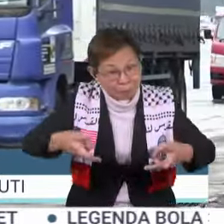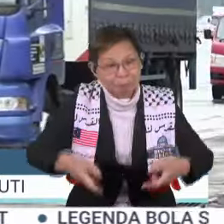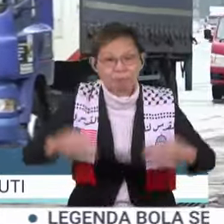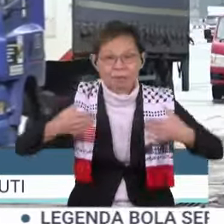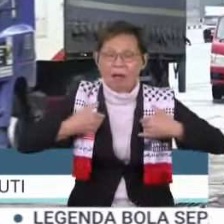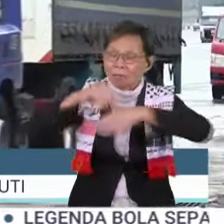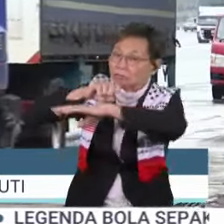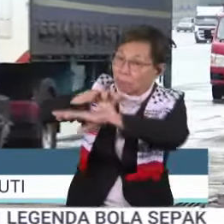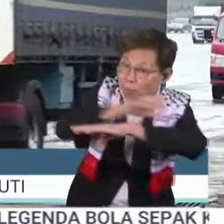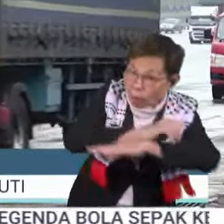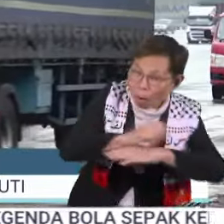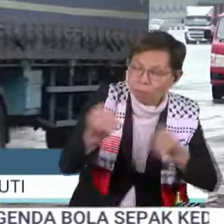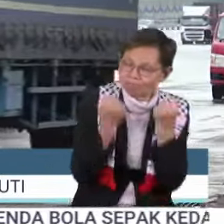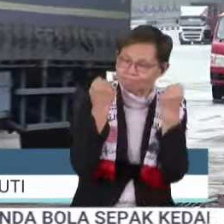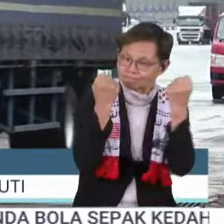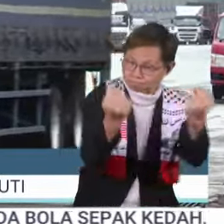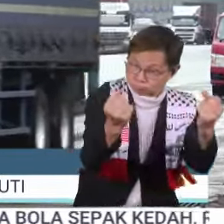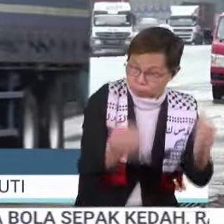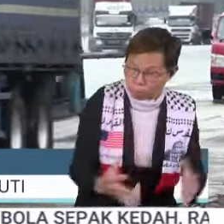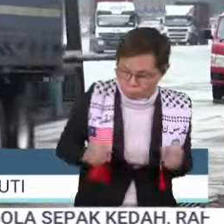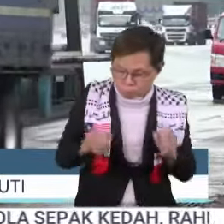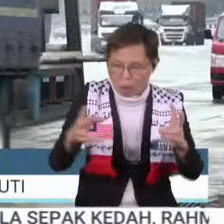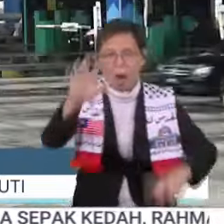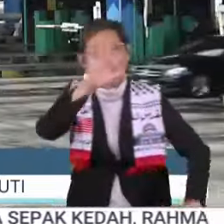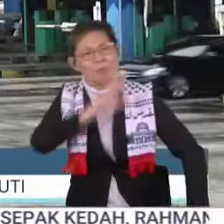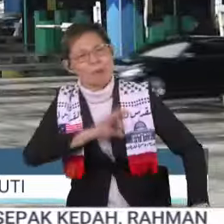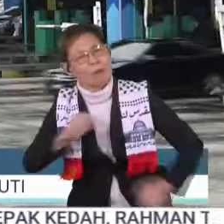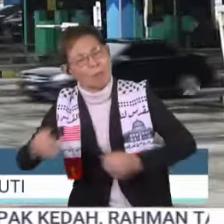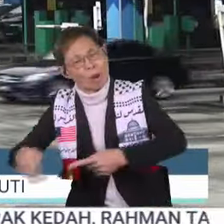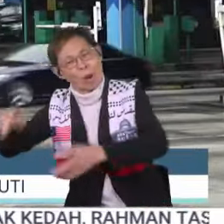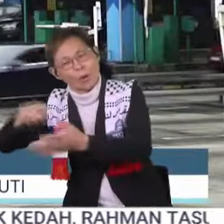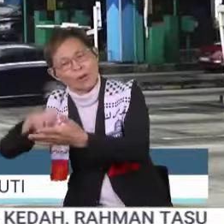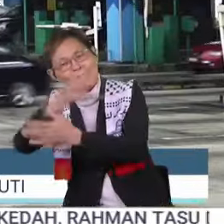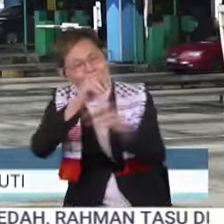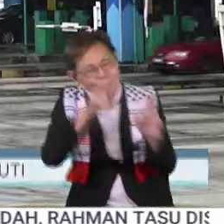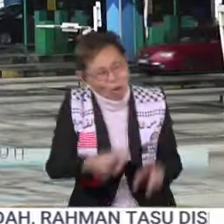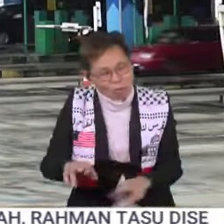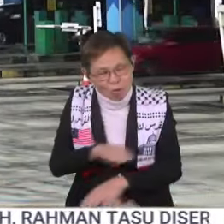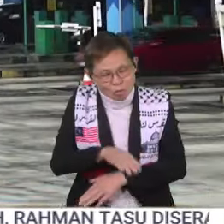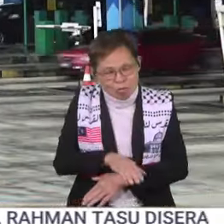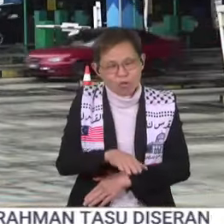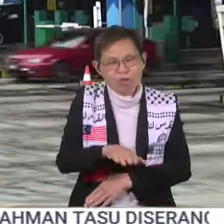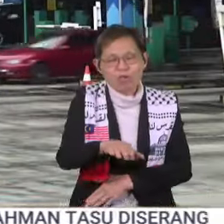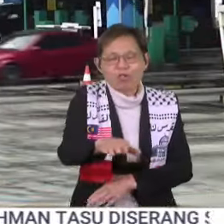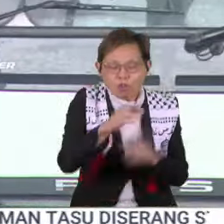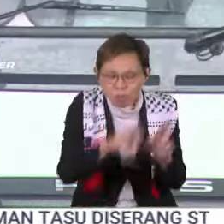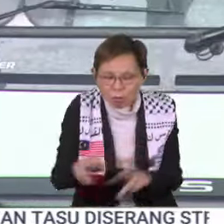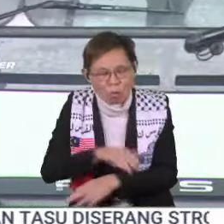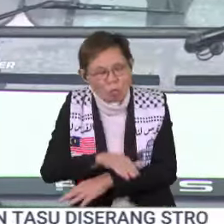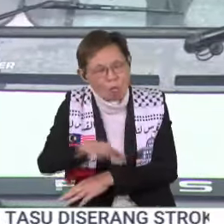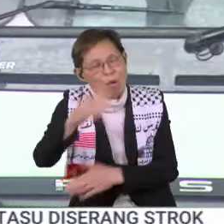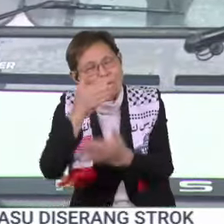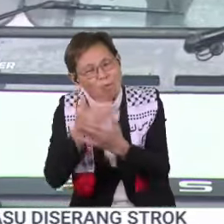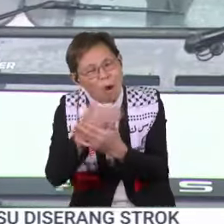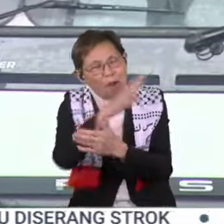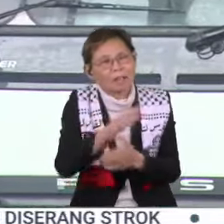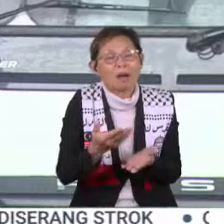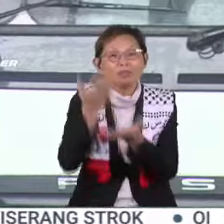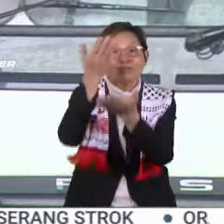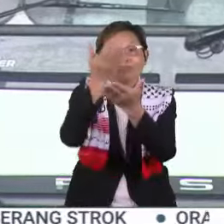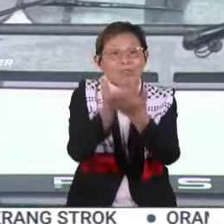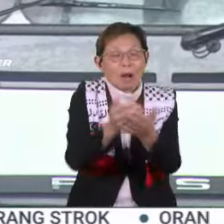Turut dinasihatkan agar pengguna Lebuh Raya dapat memanfaatkan peluang ini dan merancang perjalanan dengan sebaiknya serta mematuhi cadangan jadual